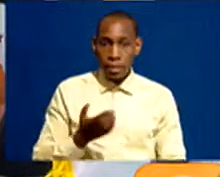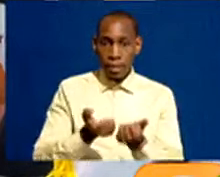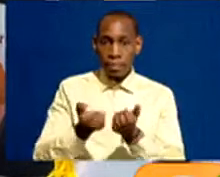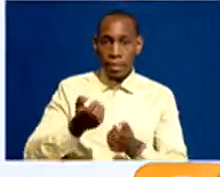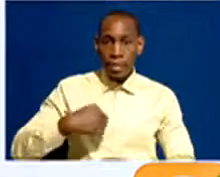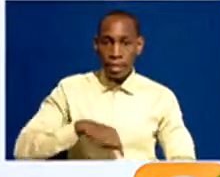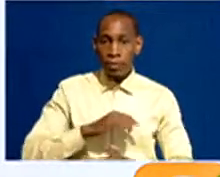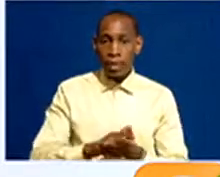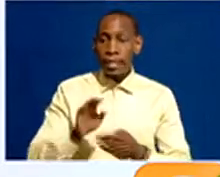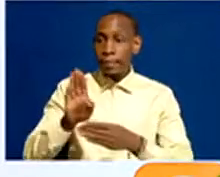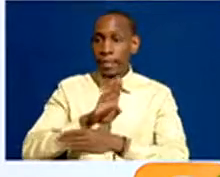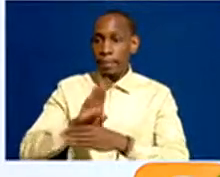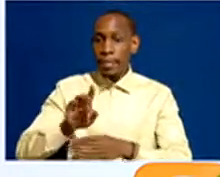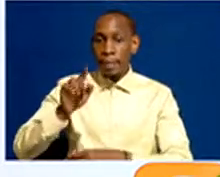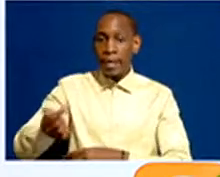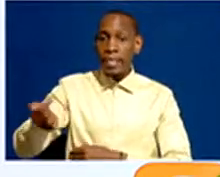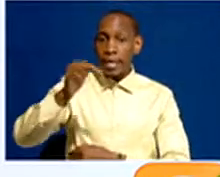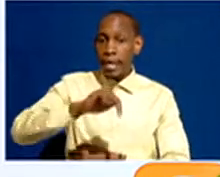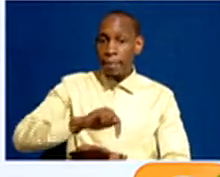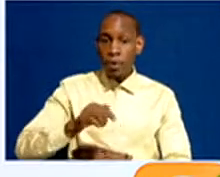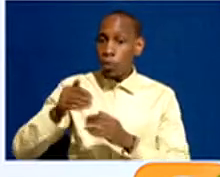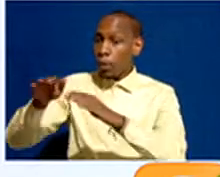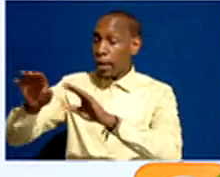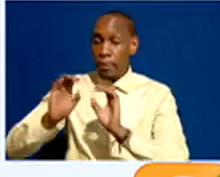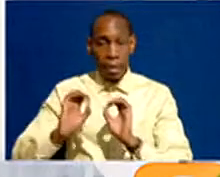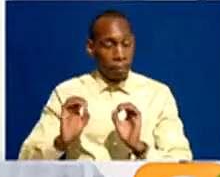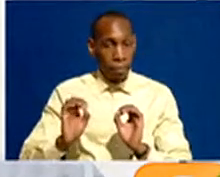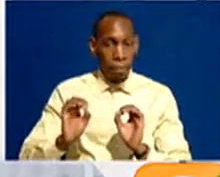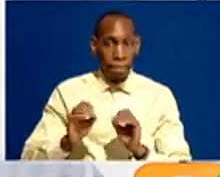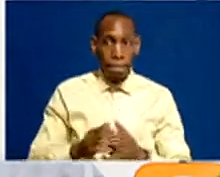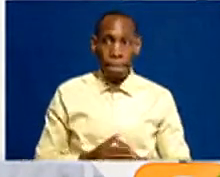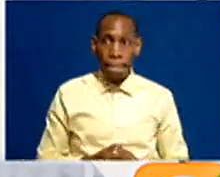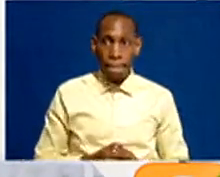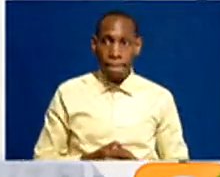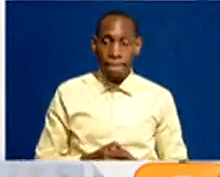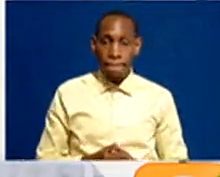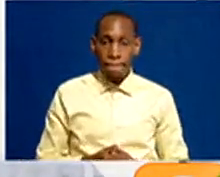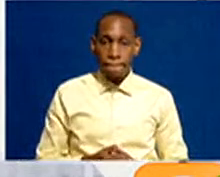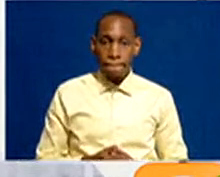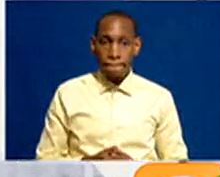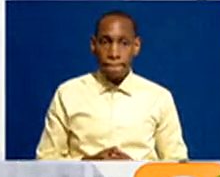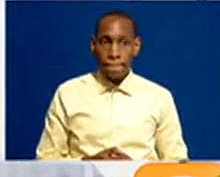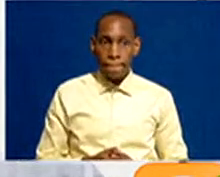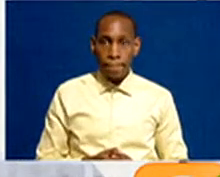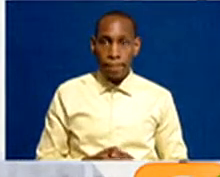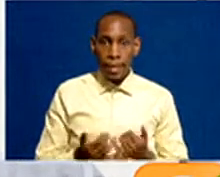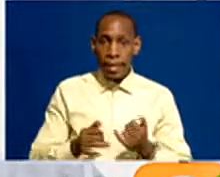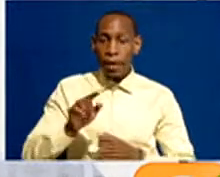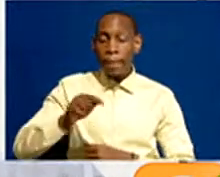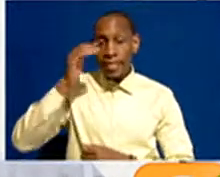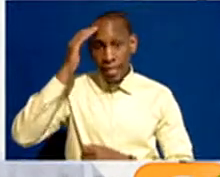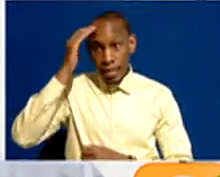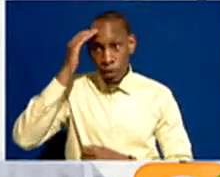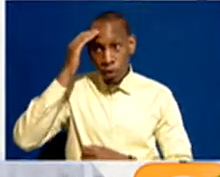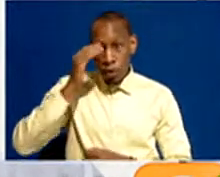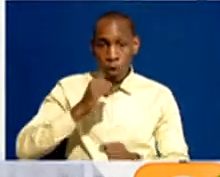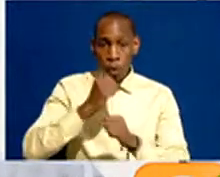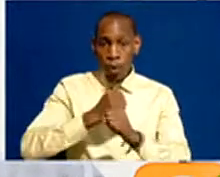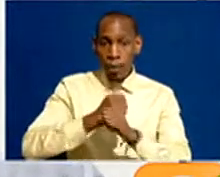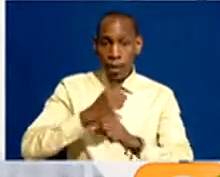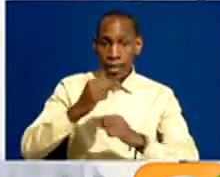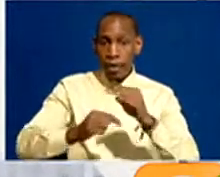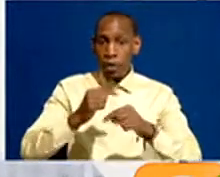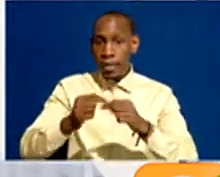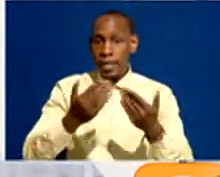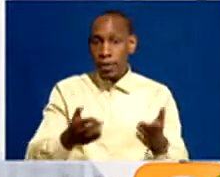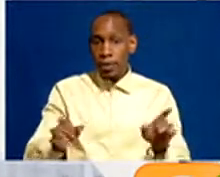is very demanding. You have to be there. Hata ukiondokea unaondokea kidogo sana. So lazima nijue operations zote vile